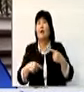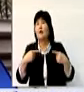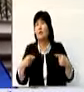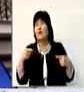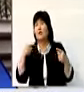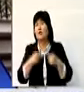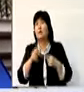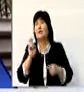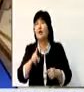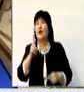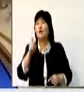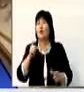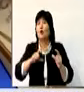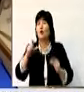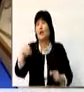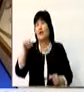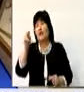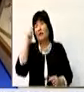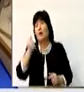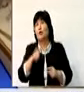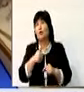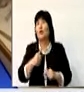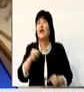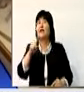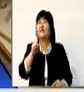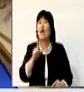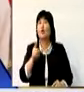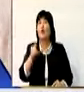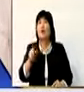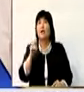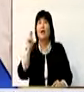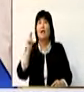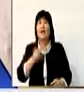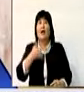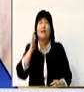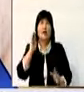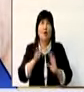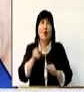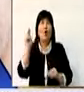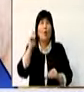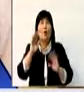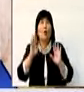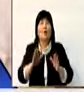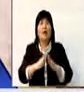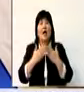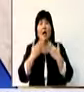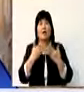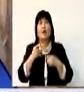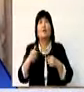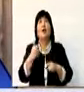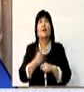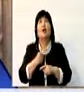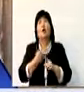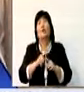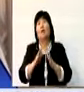100-ге жуық студент діни білім алып жатыр. Солардың бірі Зиядулла. Бір жағынан дәріс тыңдаса, екіншіден оқу орында кітапхананың жетекшісі.